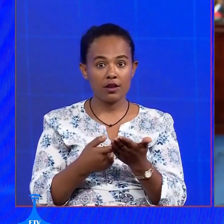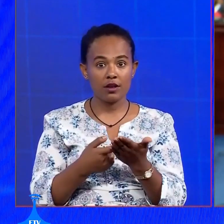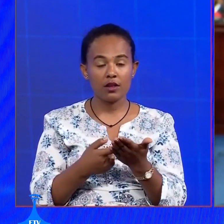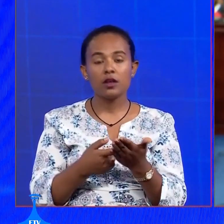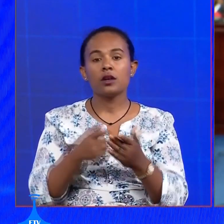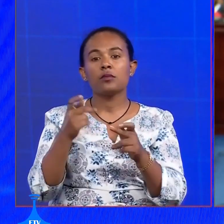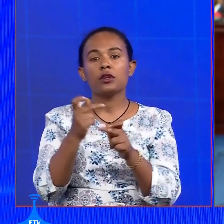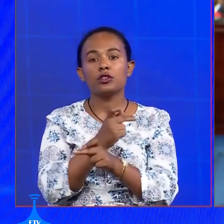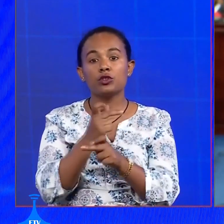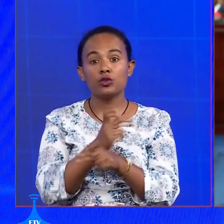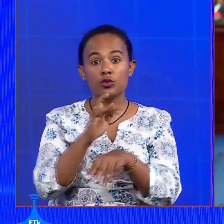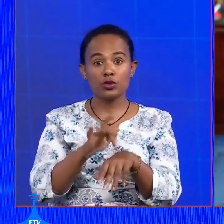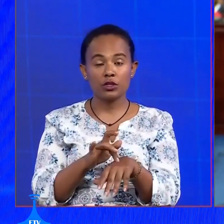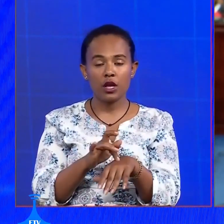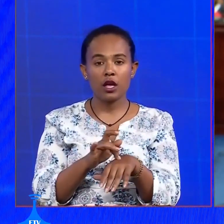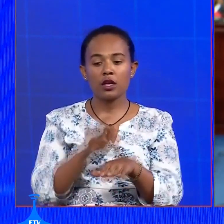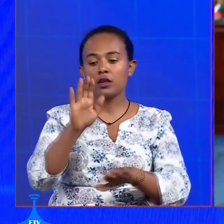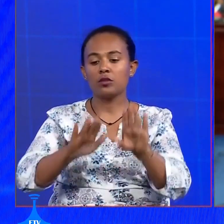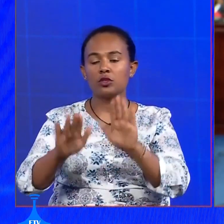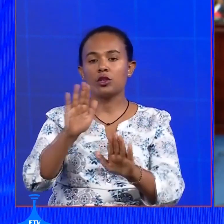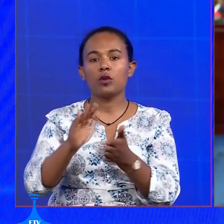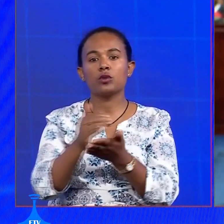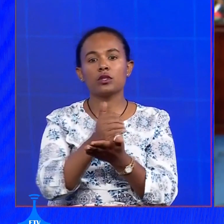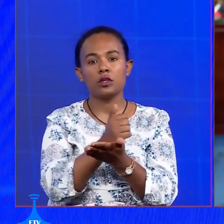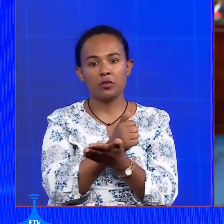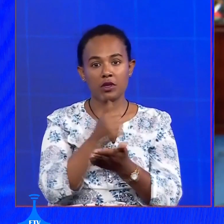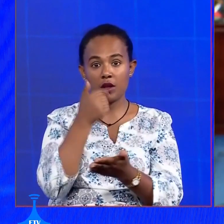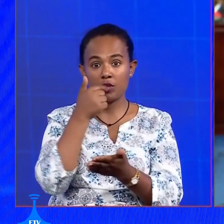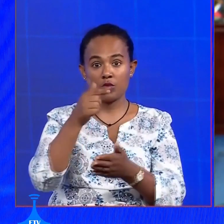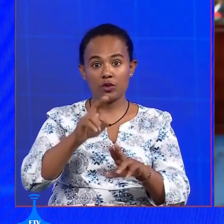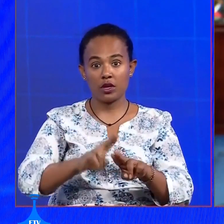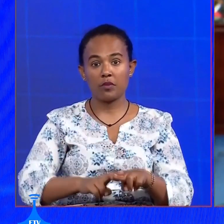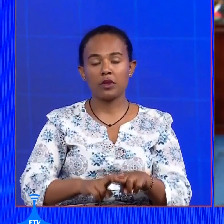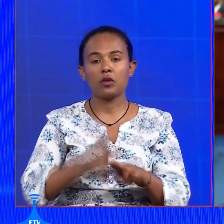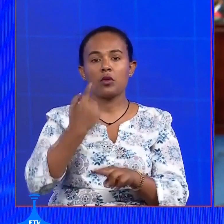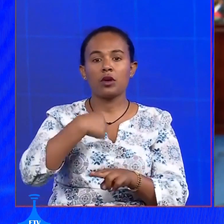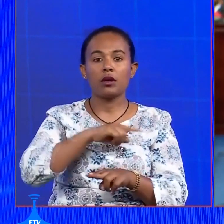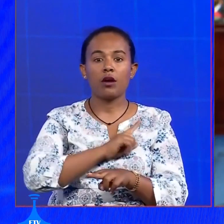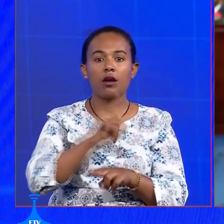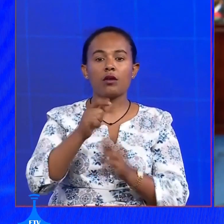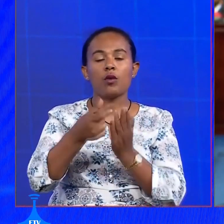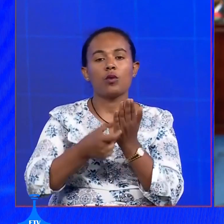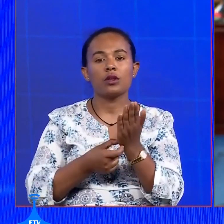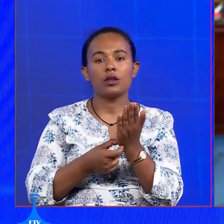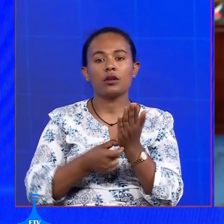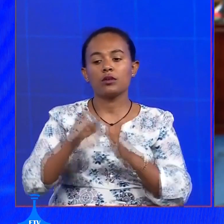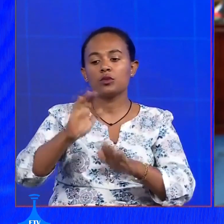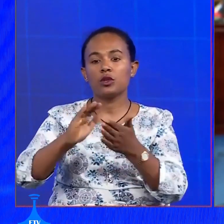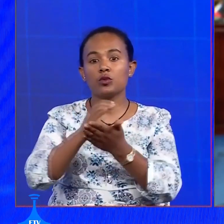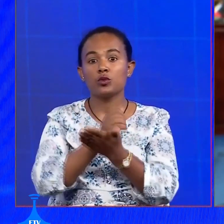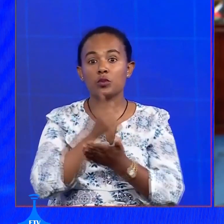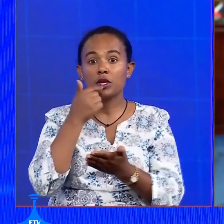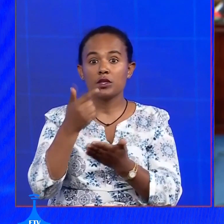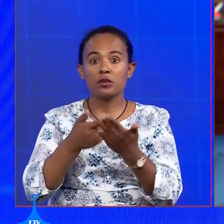በድርጊት መርሃ ግብራቸው ላይ እርምጃ ወስደንበታል ብለው ነው የላኩት። እኛ እንደ ኦዲተር እርምጃ ተወስዶበታል ስንል በዚህ